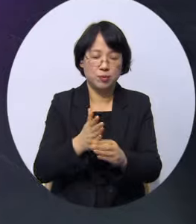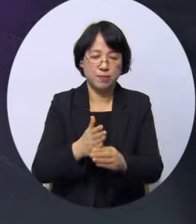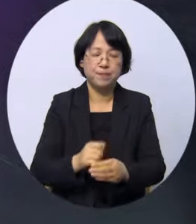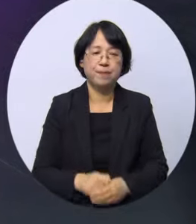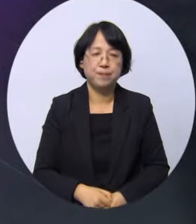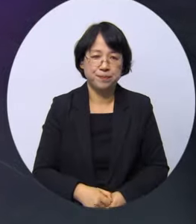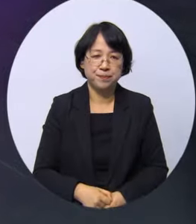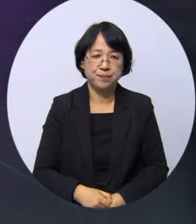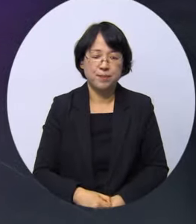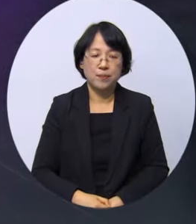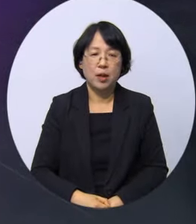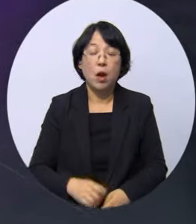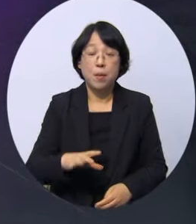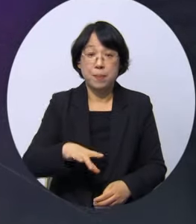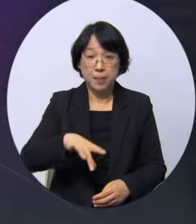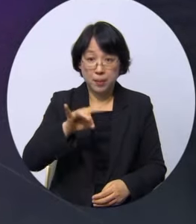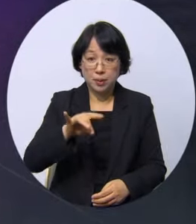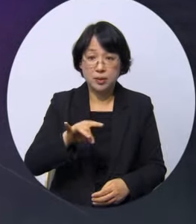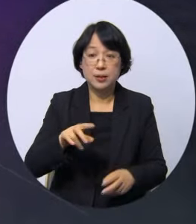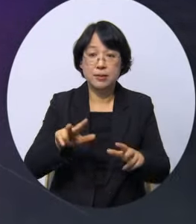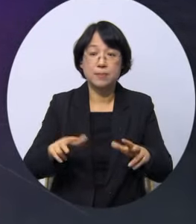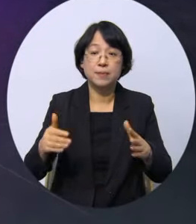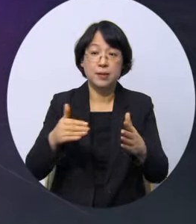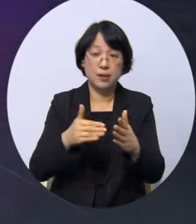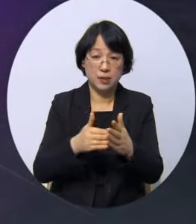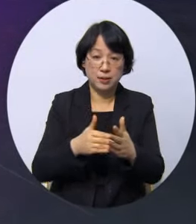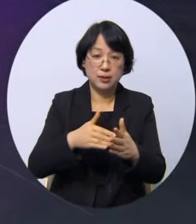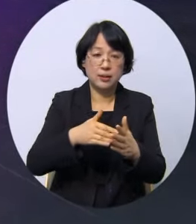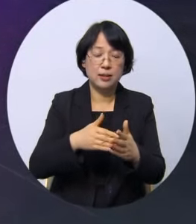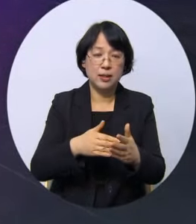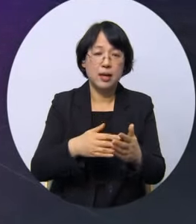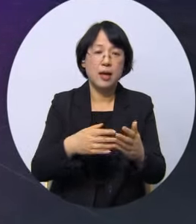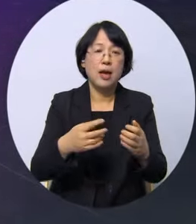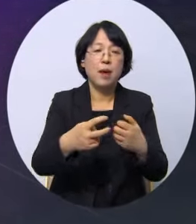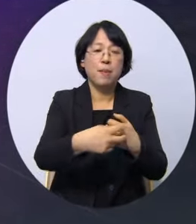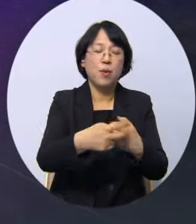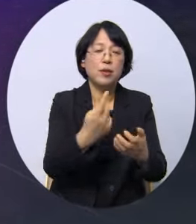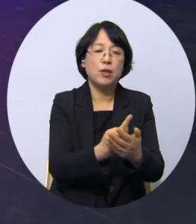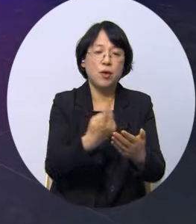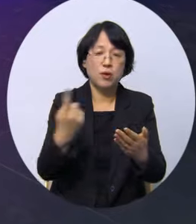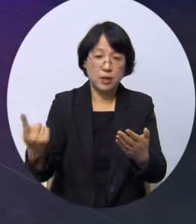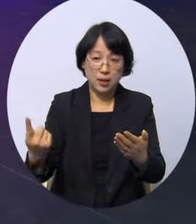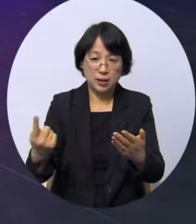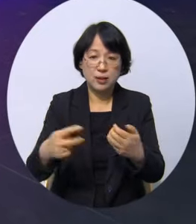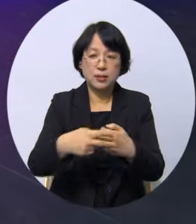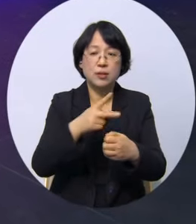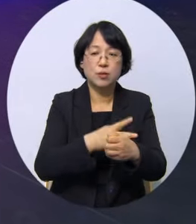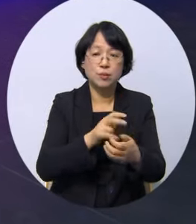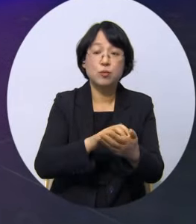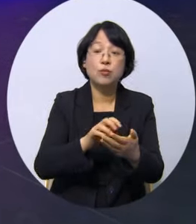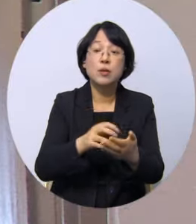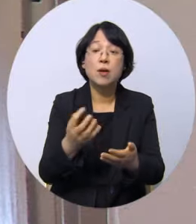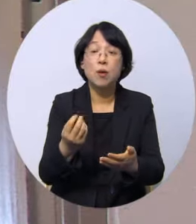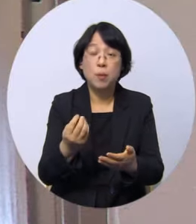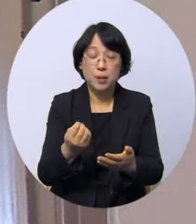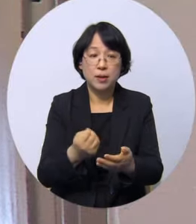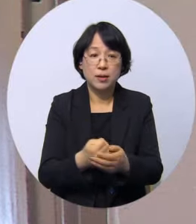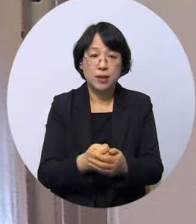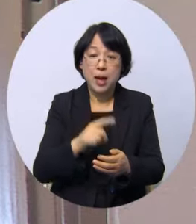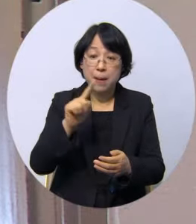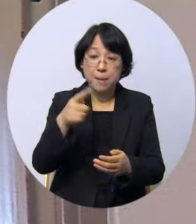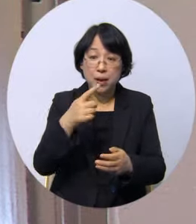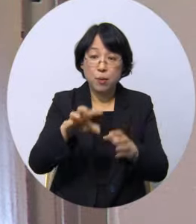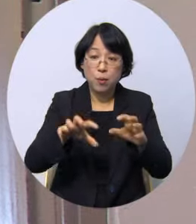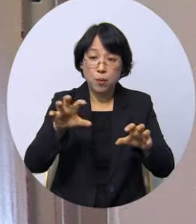자 이기자 우선 지금까지 현장을 떠난 전공들의 숫자 얼마나 되나요네 수련병원 백곳